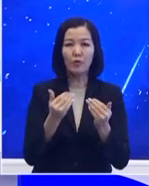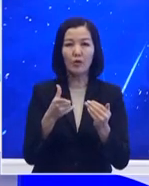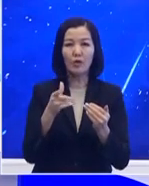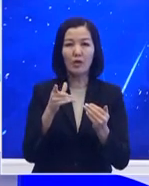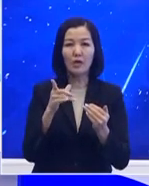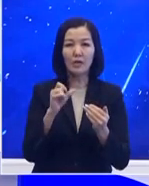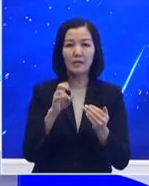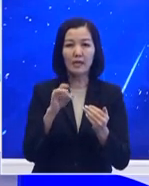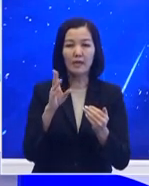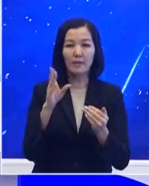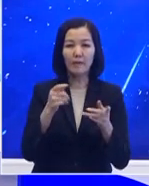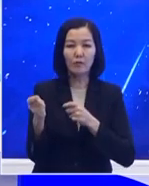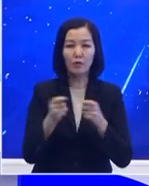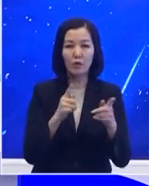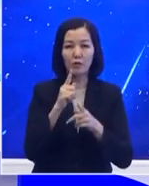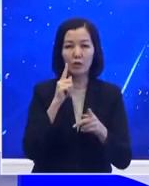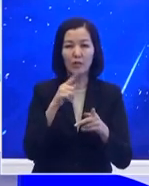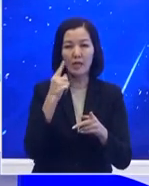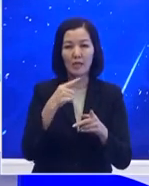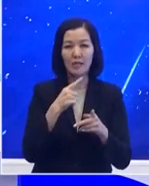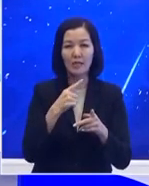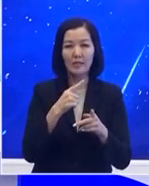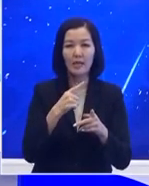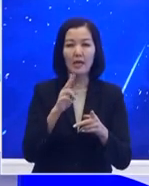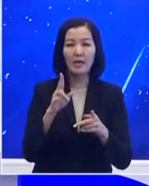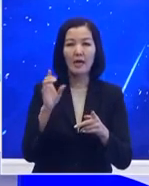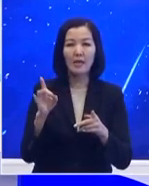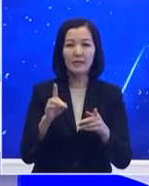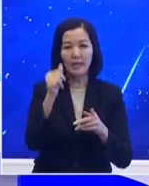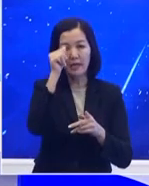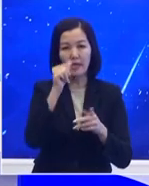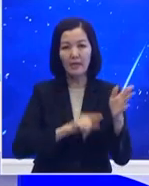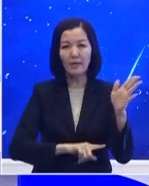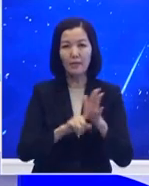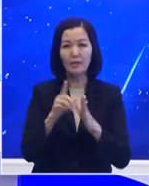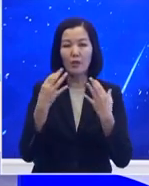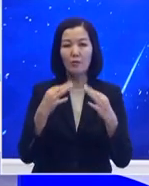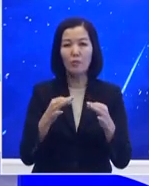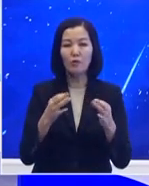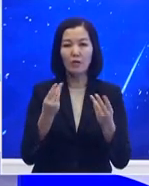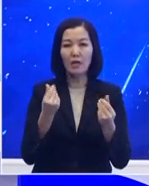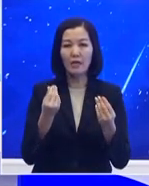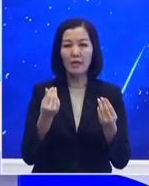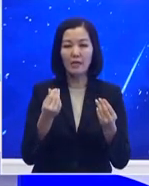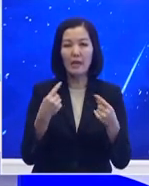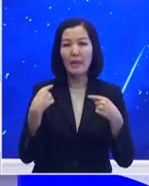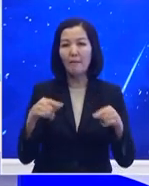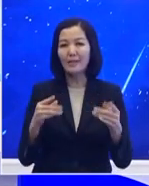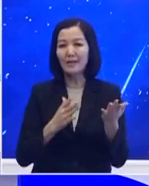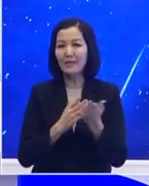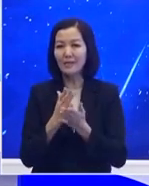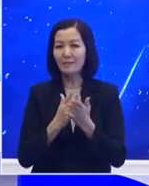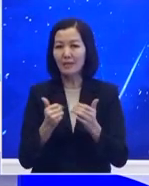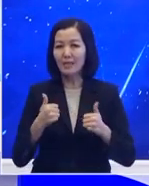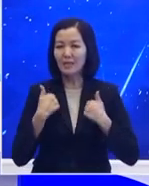Сарыбаевтың төрағалығымен өткен жиында айтылды. Қысқартулар қаңтар айынан басталады, ал бос қалған қаражат басқа қызметкерлерді материалдық